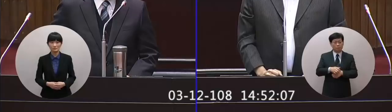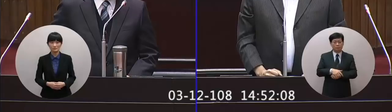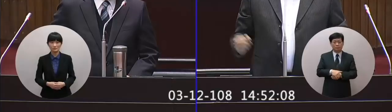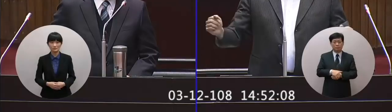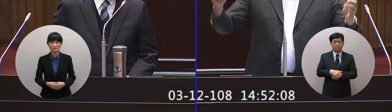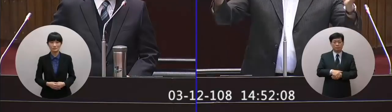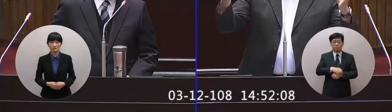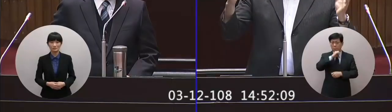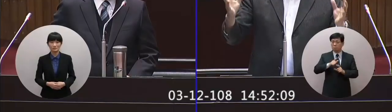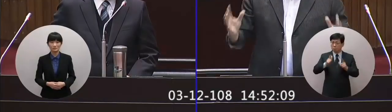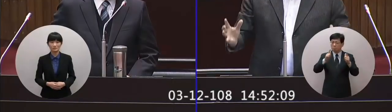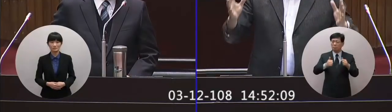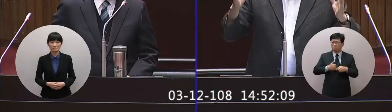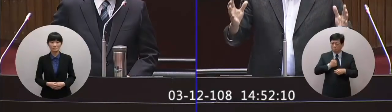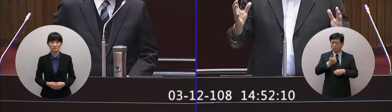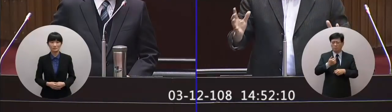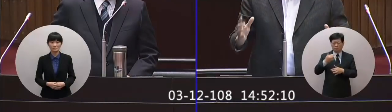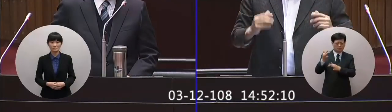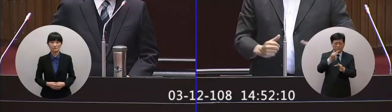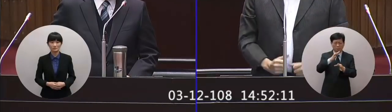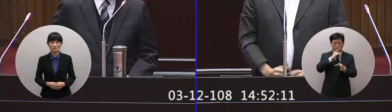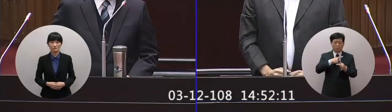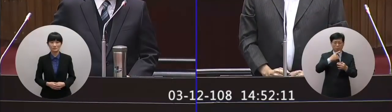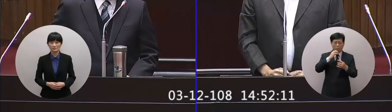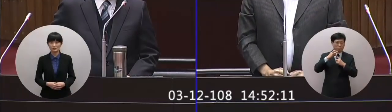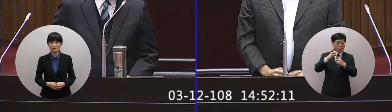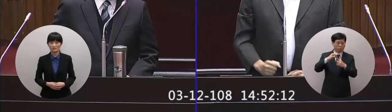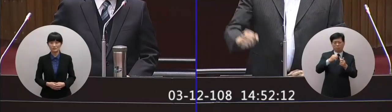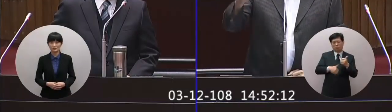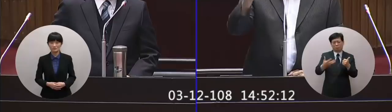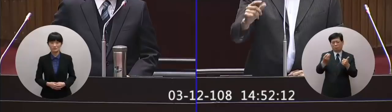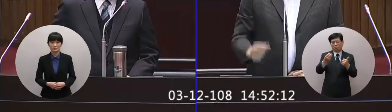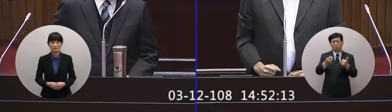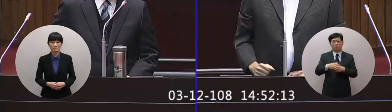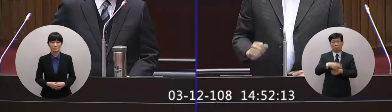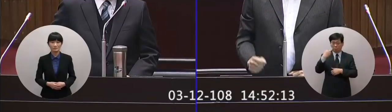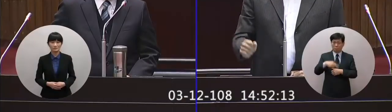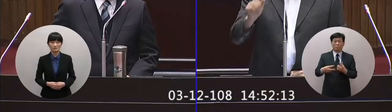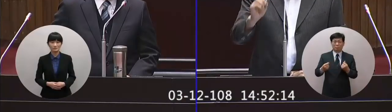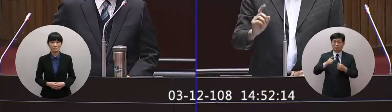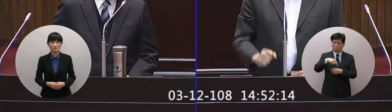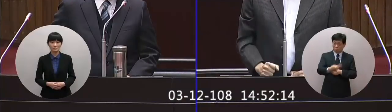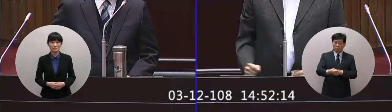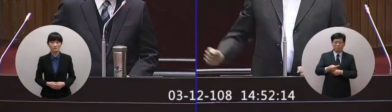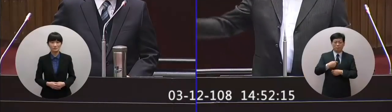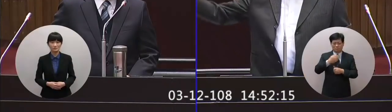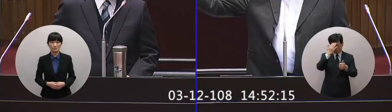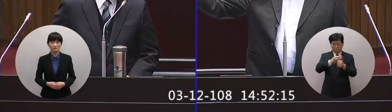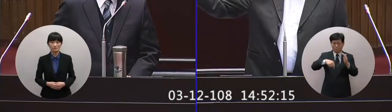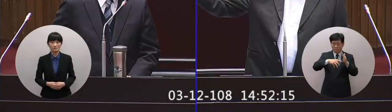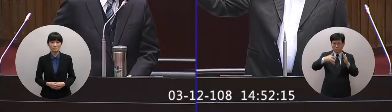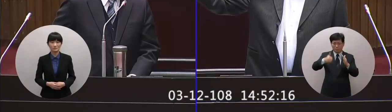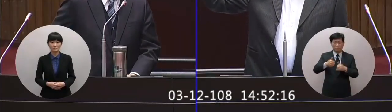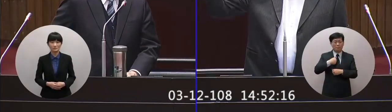话，屏东无完整的大众运输工具，所以我赶快接下来我要请院长